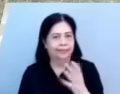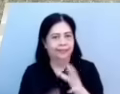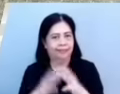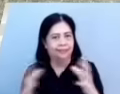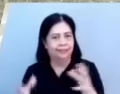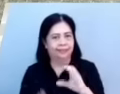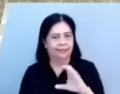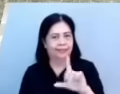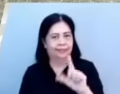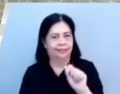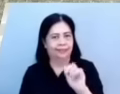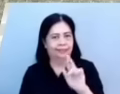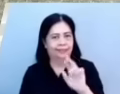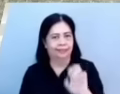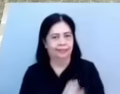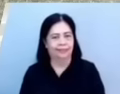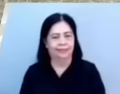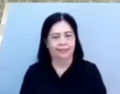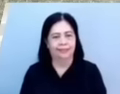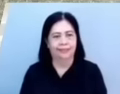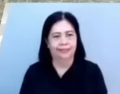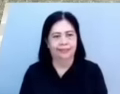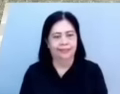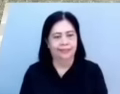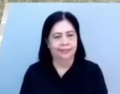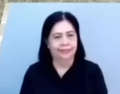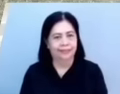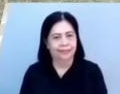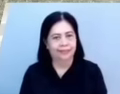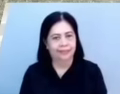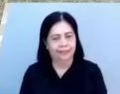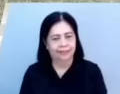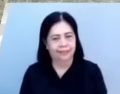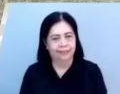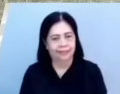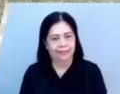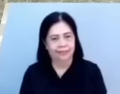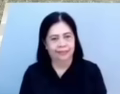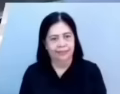Lacanilao ng GMA Regional TV 1 North Central Luzon.